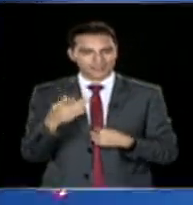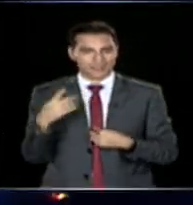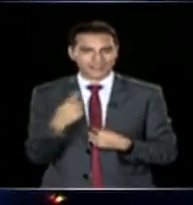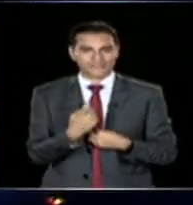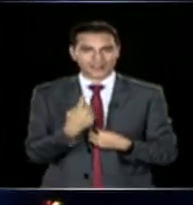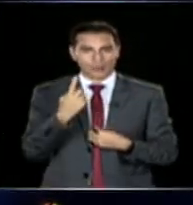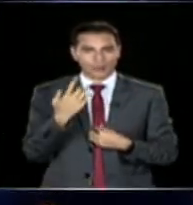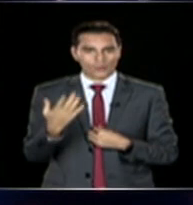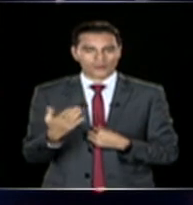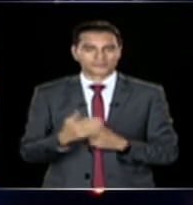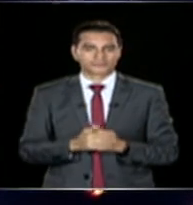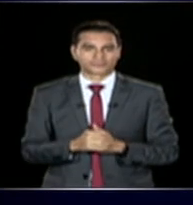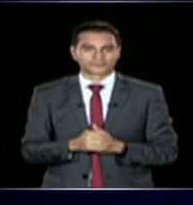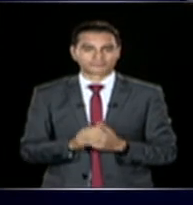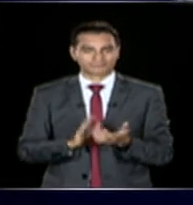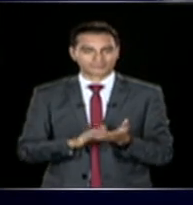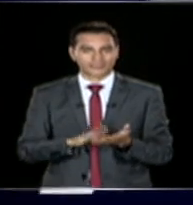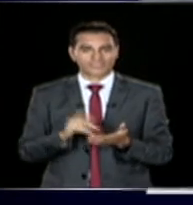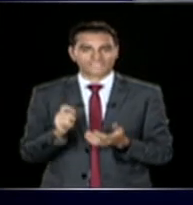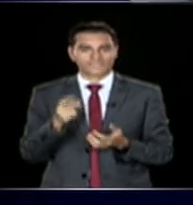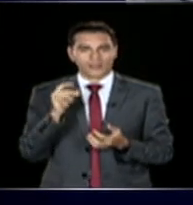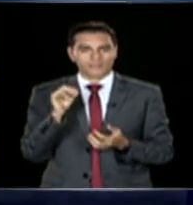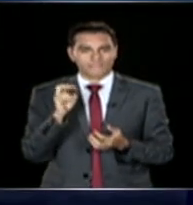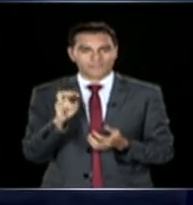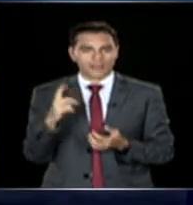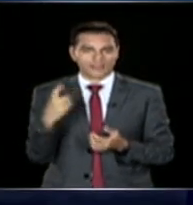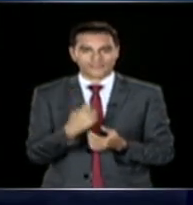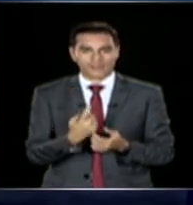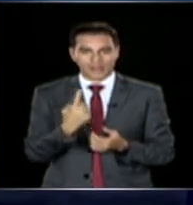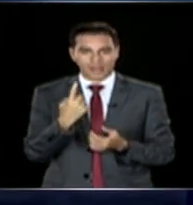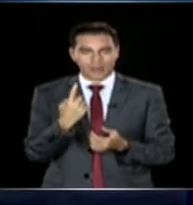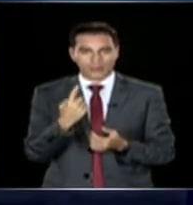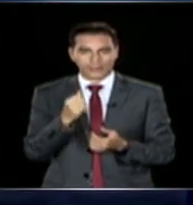برافو عليك يا فاطمة، الهدف الأول النادي الأهلي.